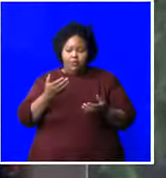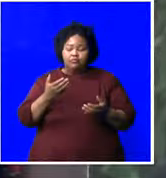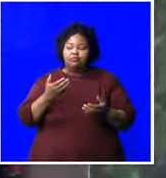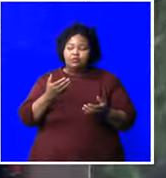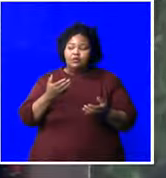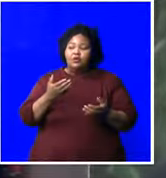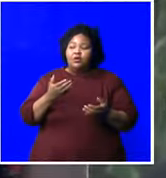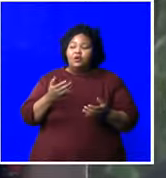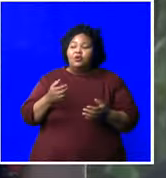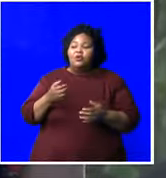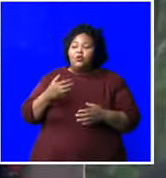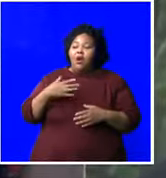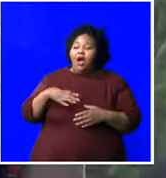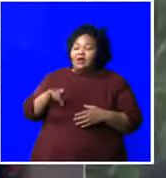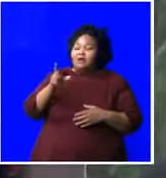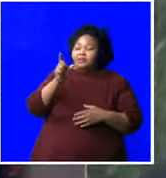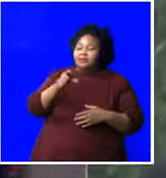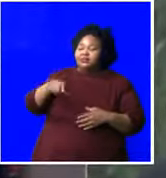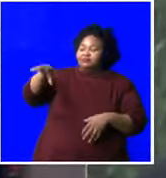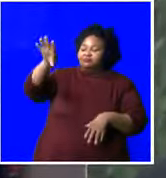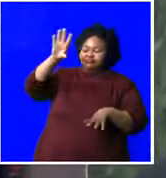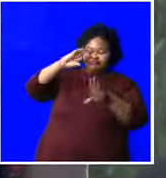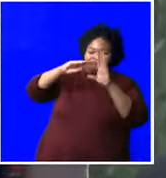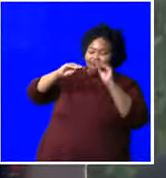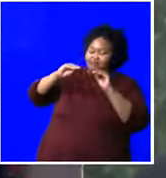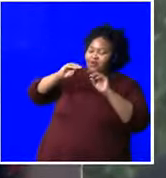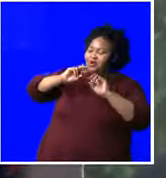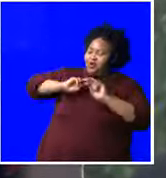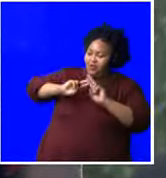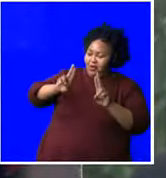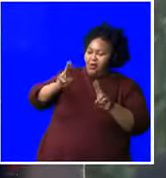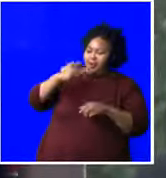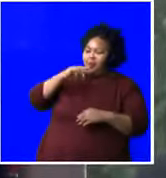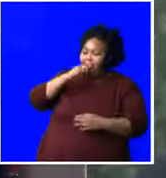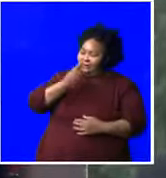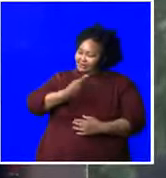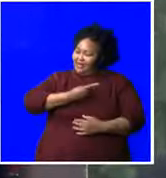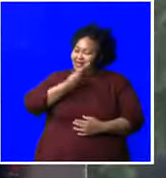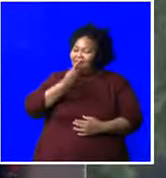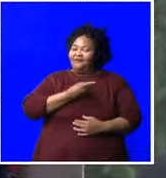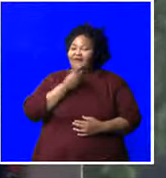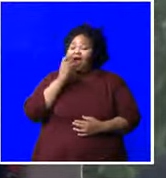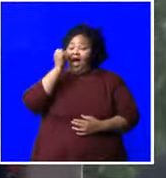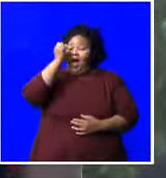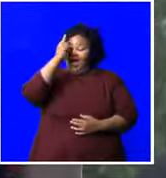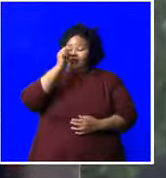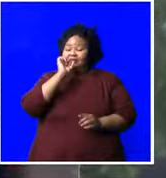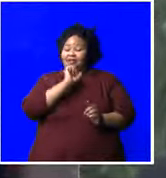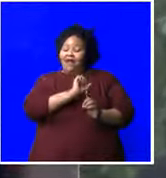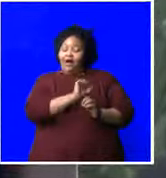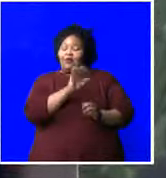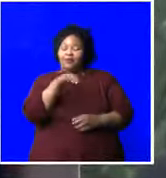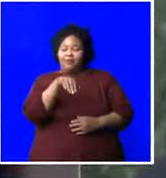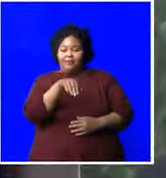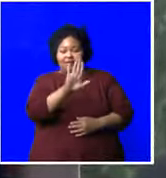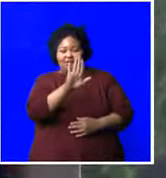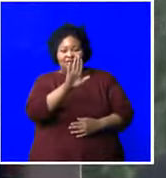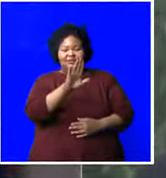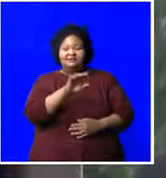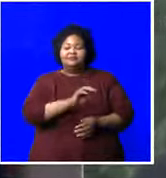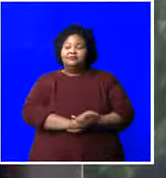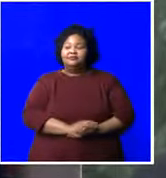ungakophi akugotshwe sibayeni nekuthi ke ngosi nangabe kusho ukuthi kunalelo